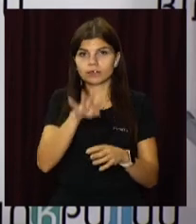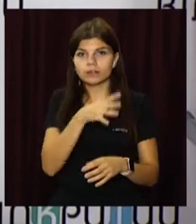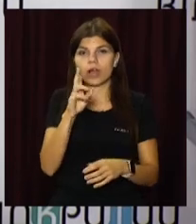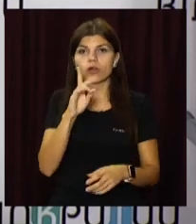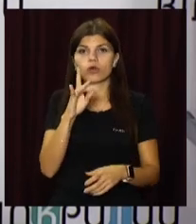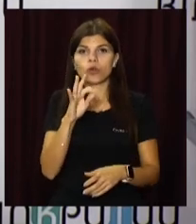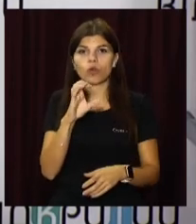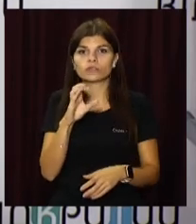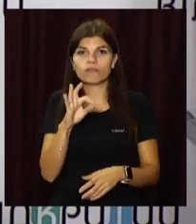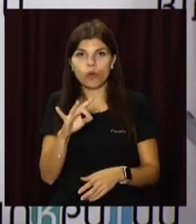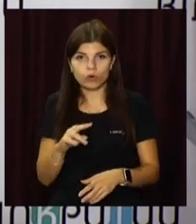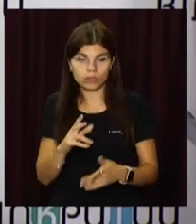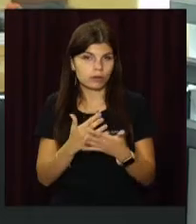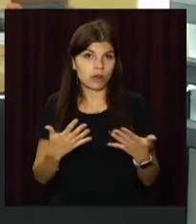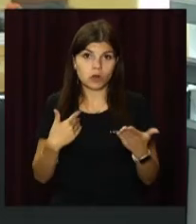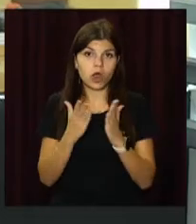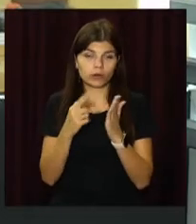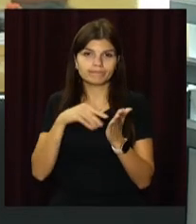завгодно, все це є в наших підручниках.